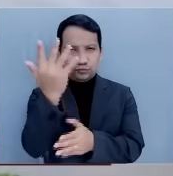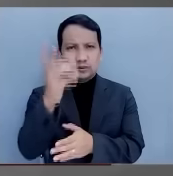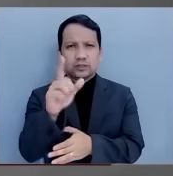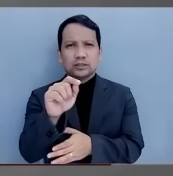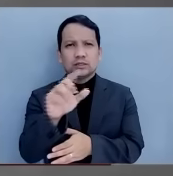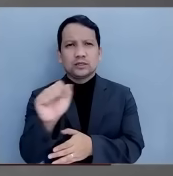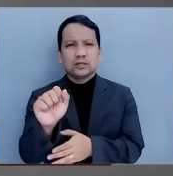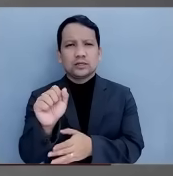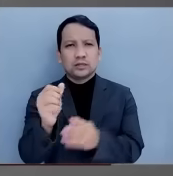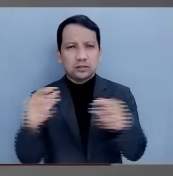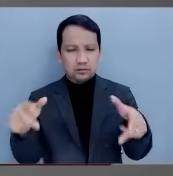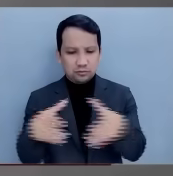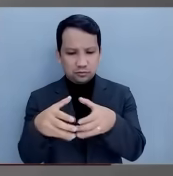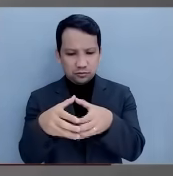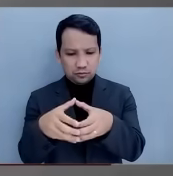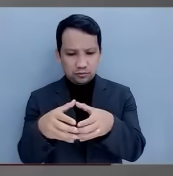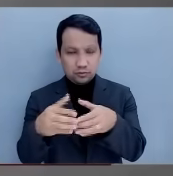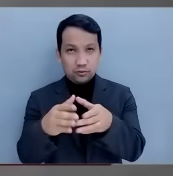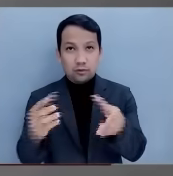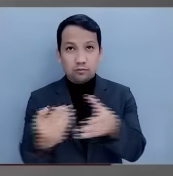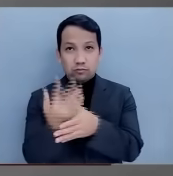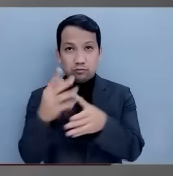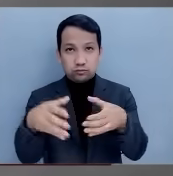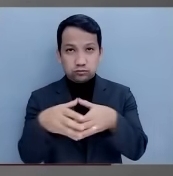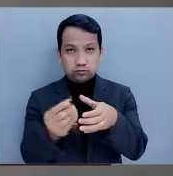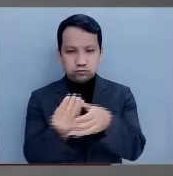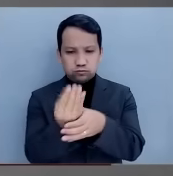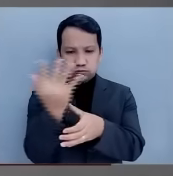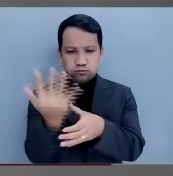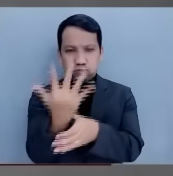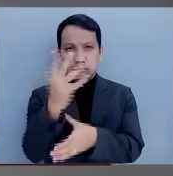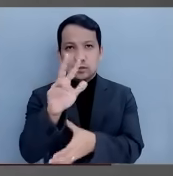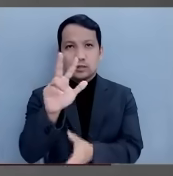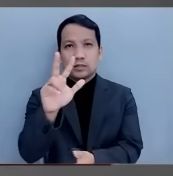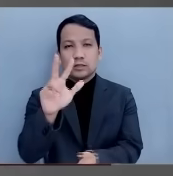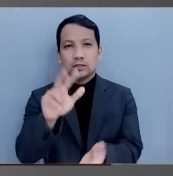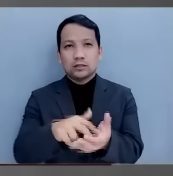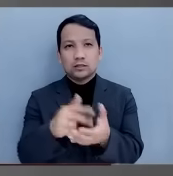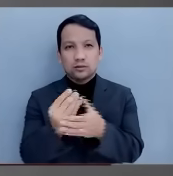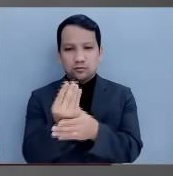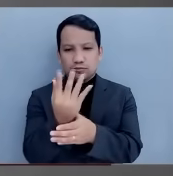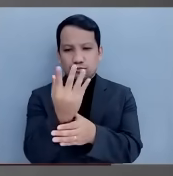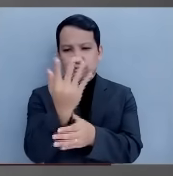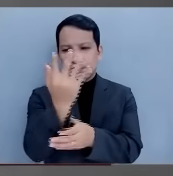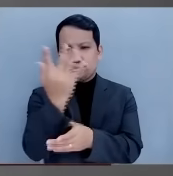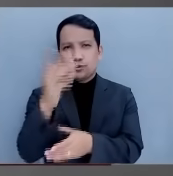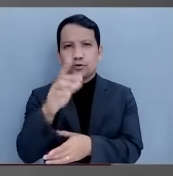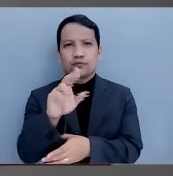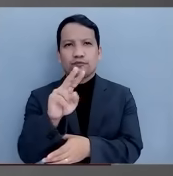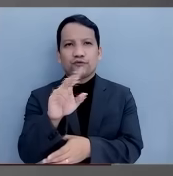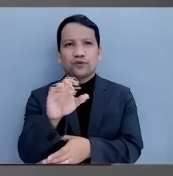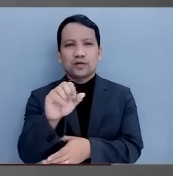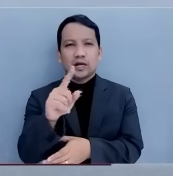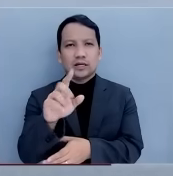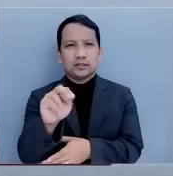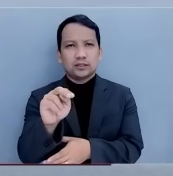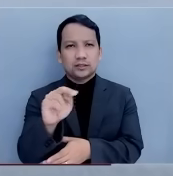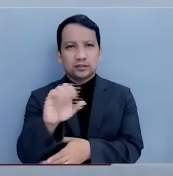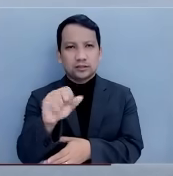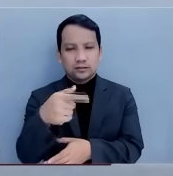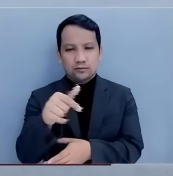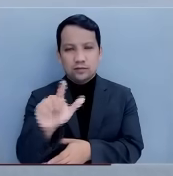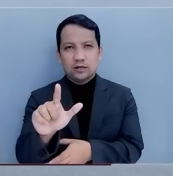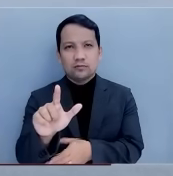crater ng Taal Lake. Nagbuga rin ito ng higit 3,000 toneladang volcanic sulfur dioxide. Palala ng Feebox sa mga residente malapit sa